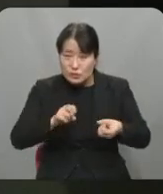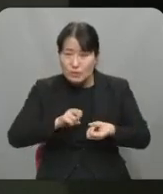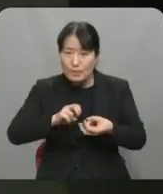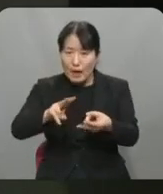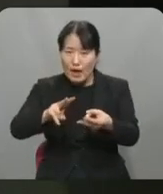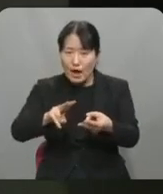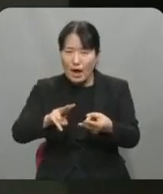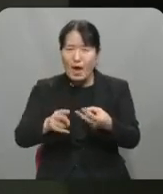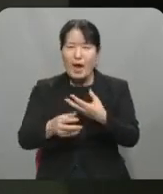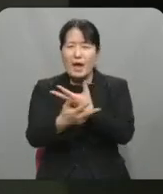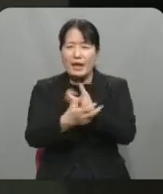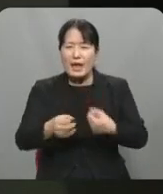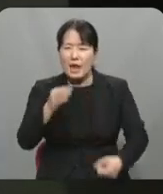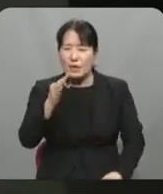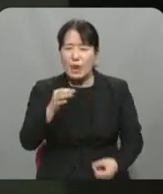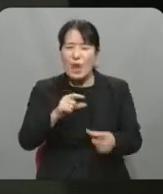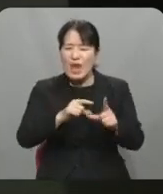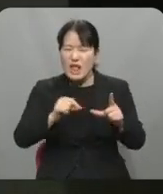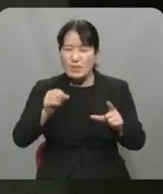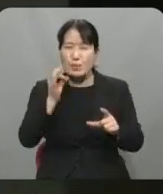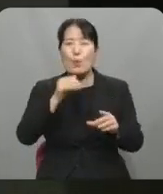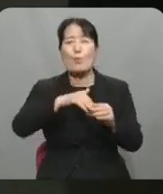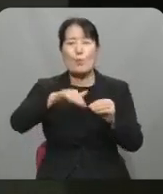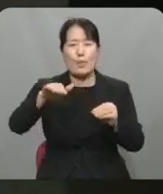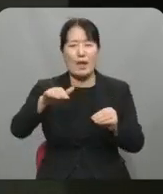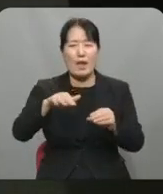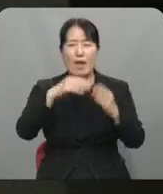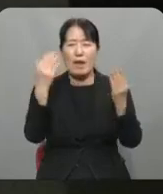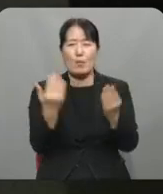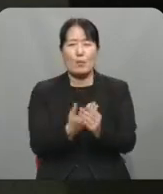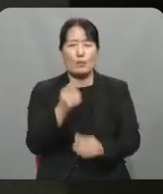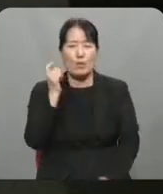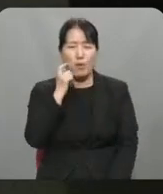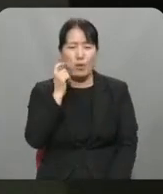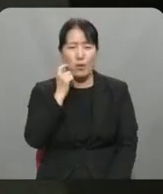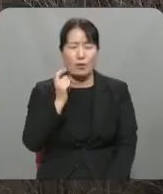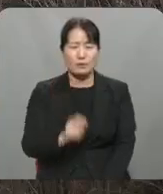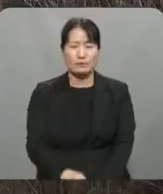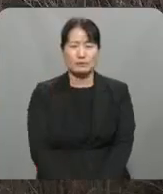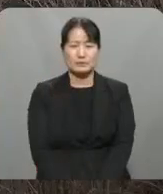입금했는데 모두 가짜 였읍니다 정명 9 기자가 보도합니다